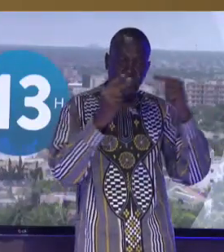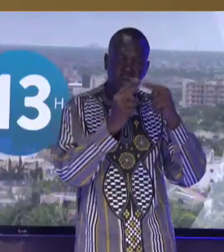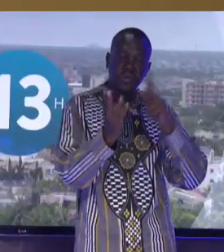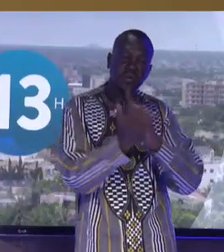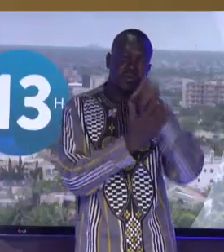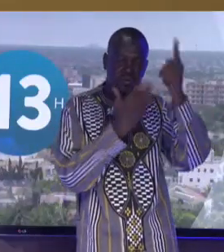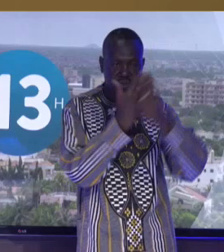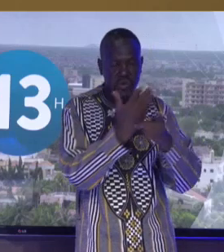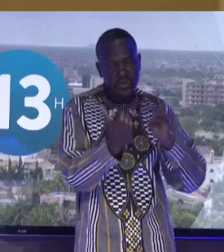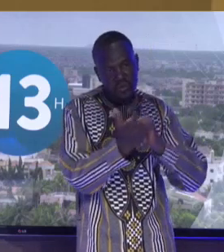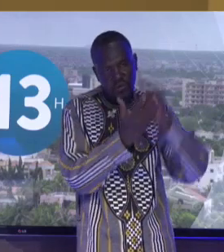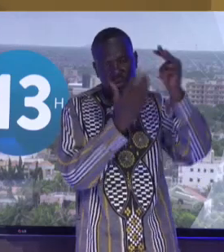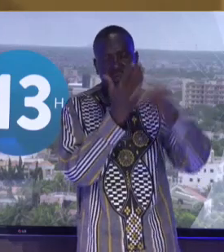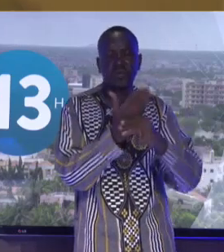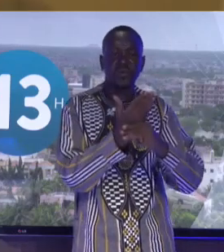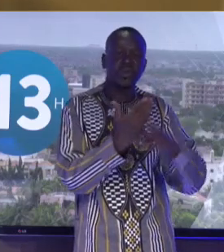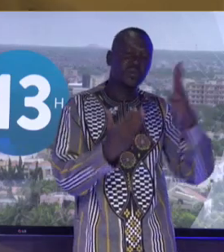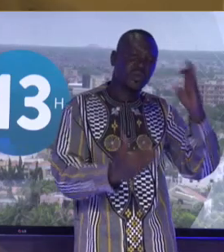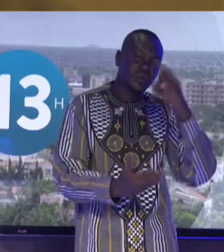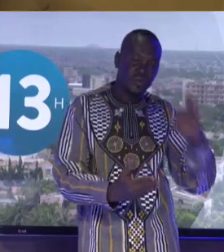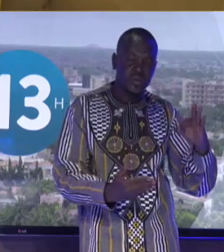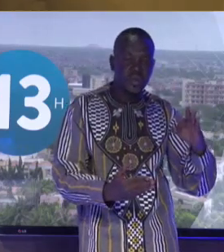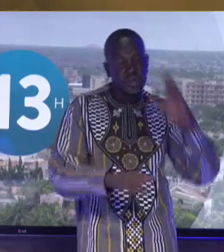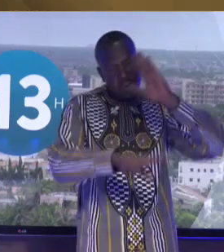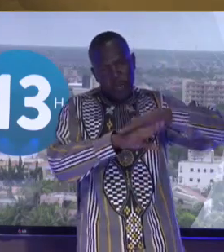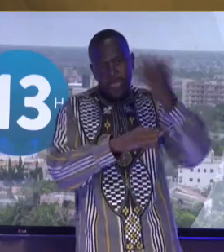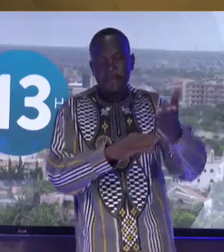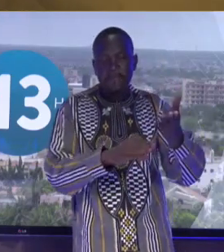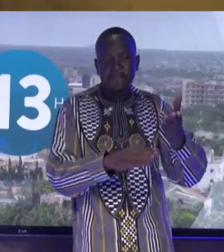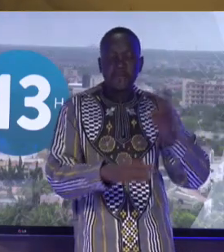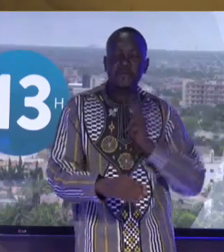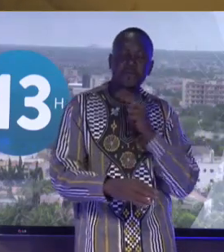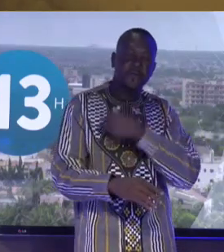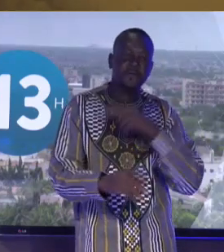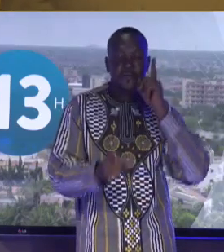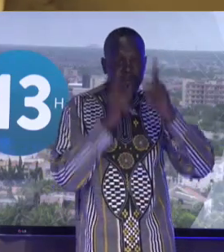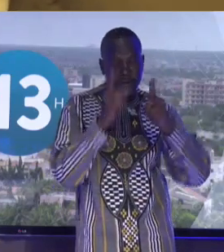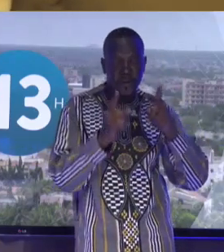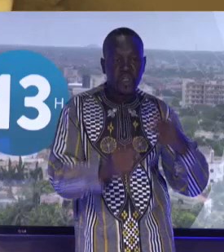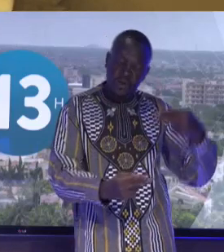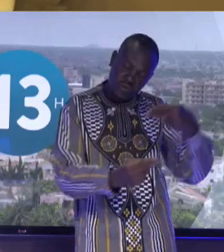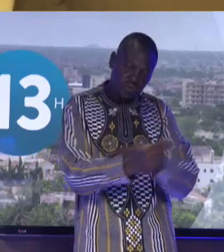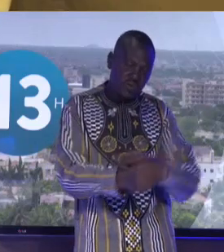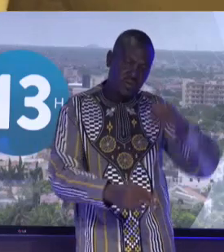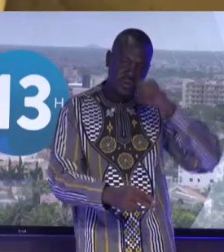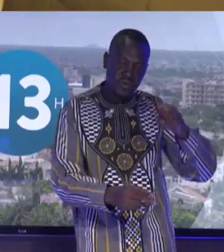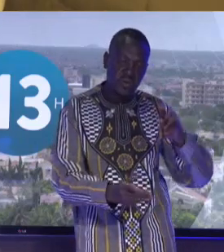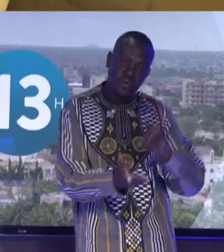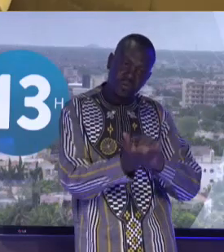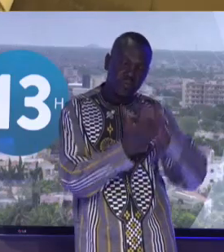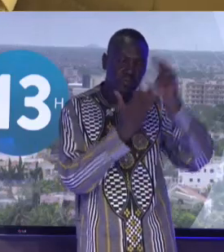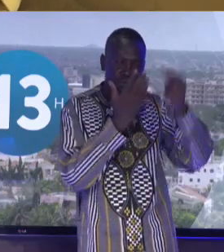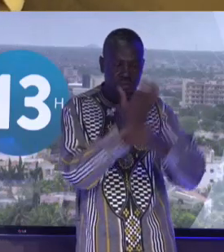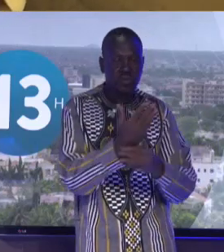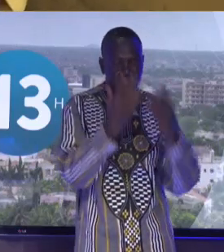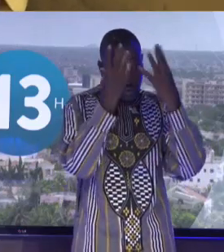pour le Burkina Faso. Au-delà de ces aspects, nous avons beaucoup parlé de nouvelles dynamiques à développer pour résoudre les problèmes